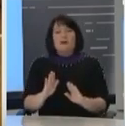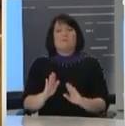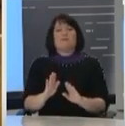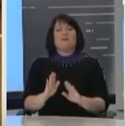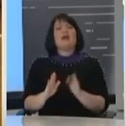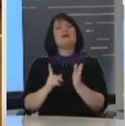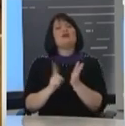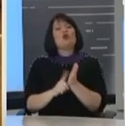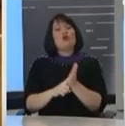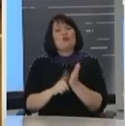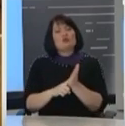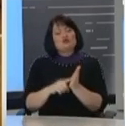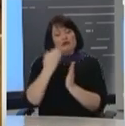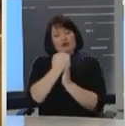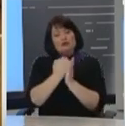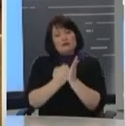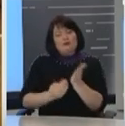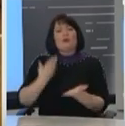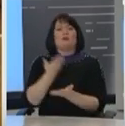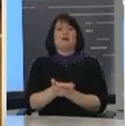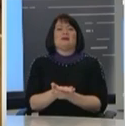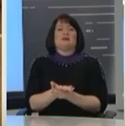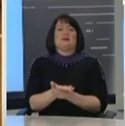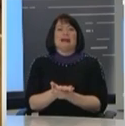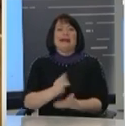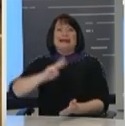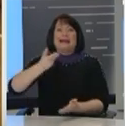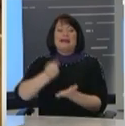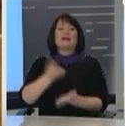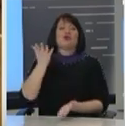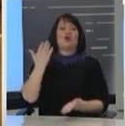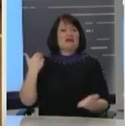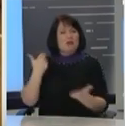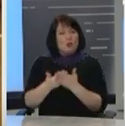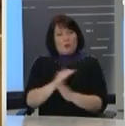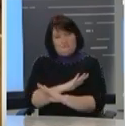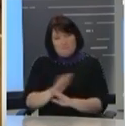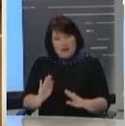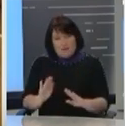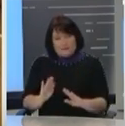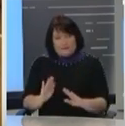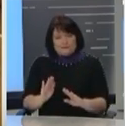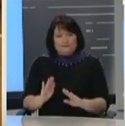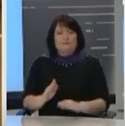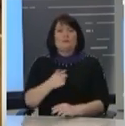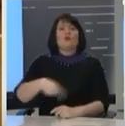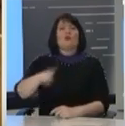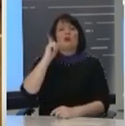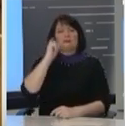των προαπαιτουμένων για την ολοκλήρωση και της τρίτης αξιολόγησης. Και όλοι